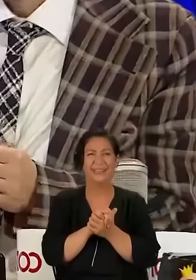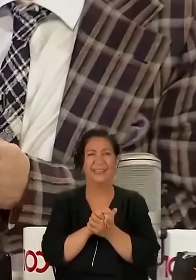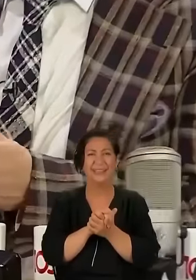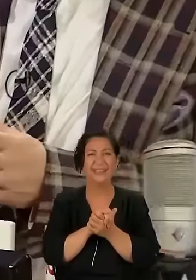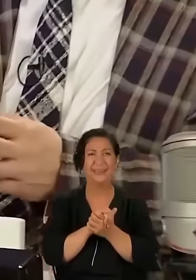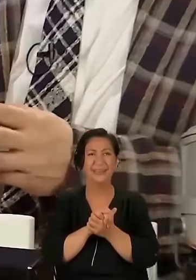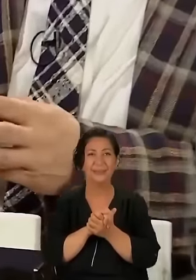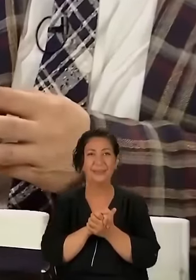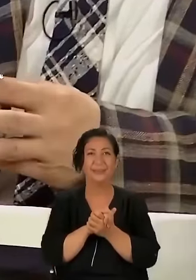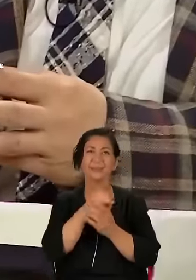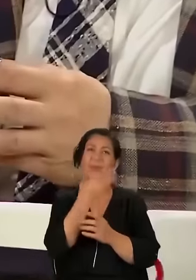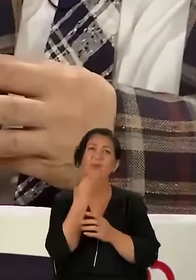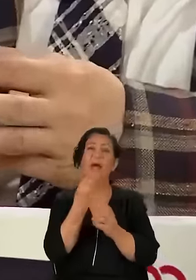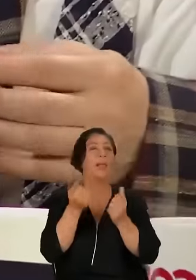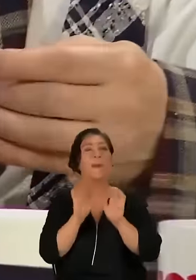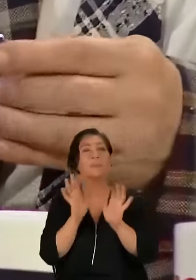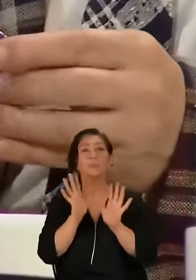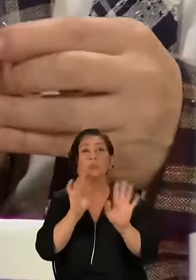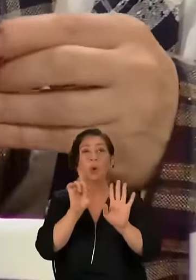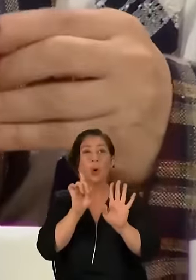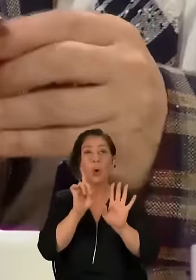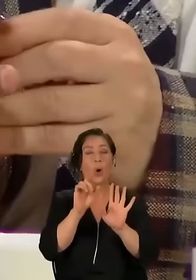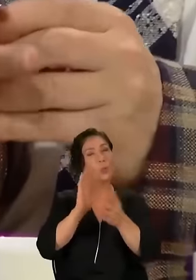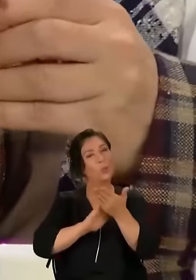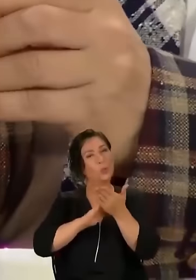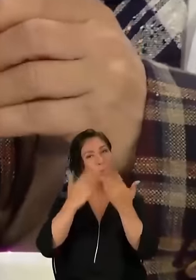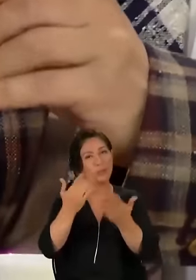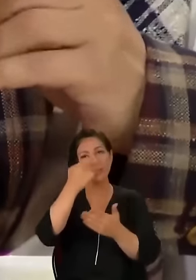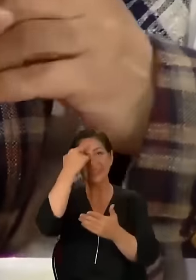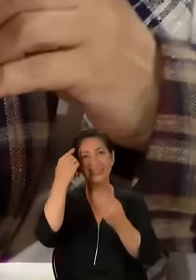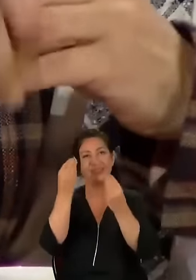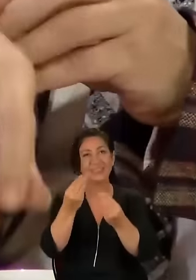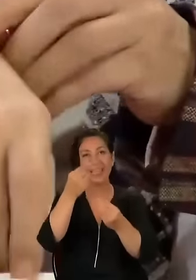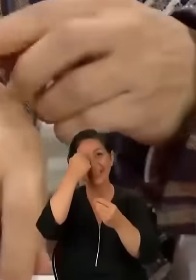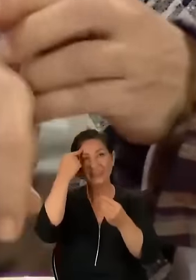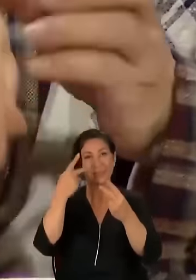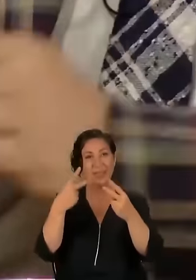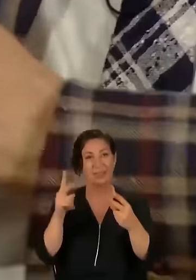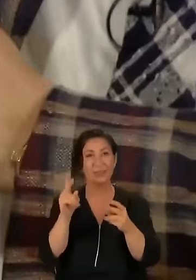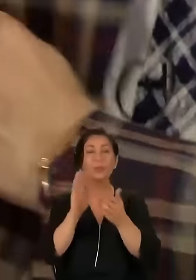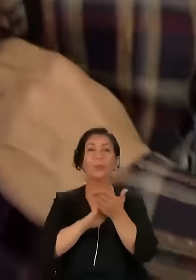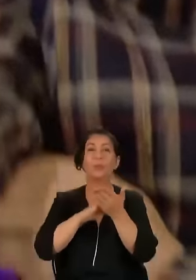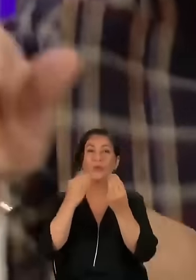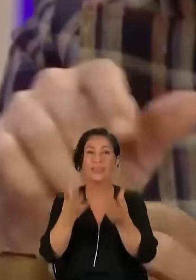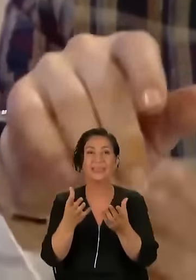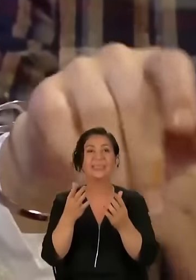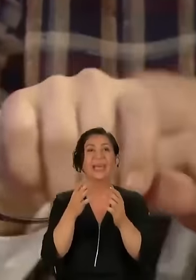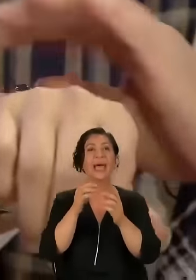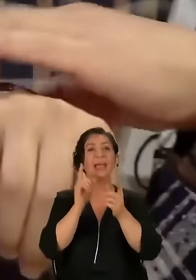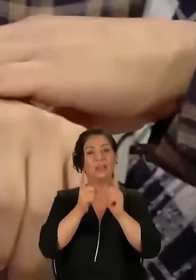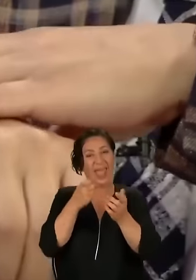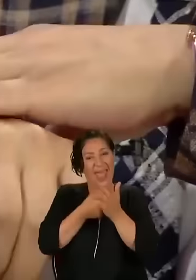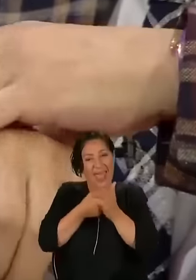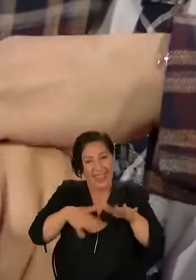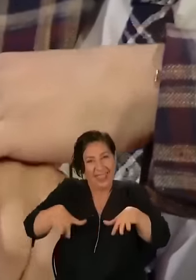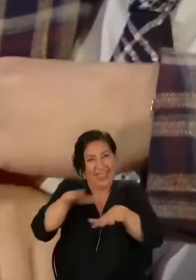Mükemmel. Ama bunu alamam, sana çok yakışıyor. Hayır bir tılsım olsun, uğur olsun, şans getirsin, kısmet getirsin, mükemmel. Uğur getirsin. Roman camiası